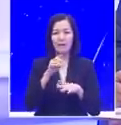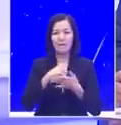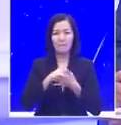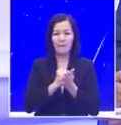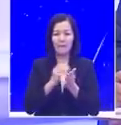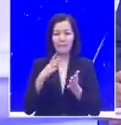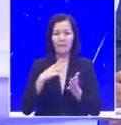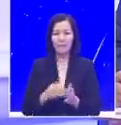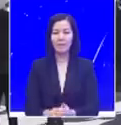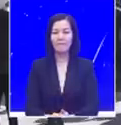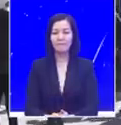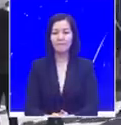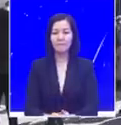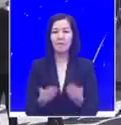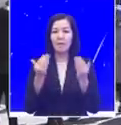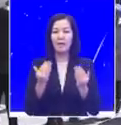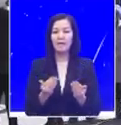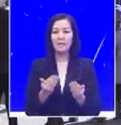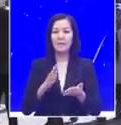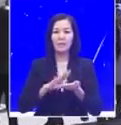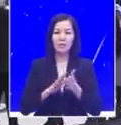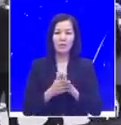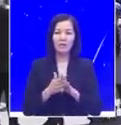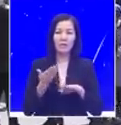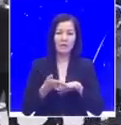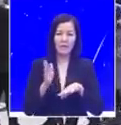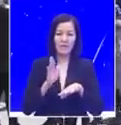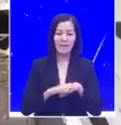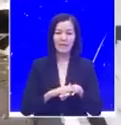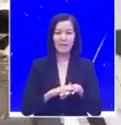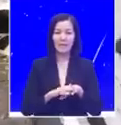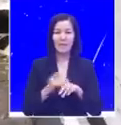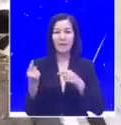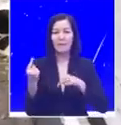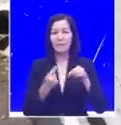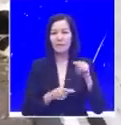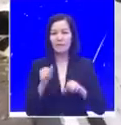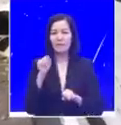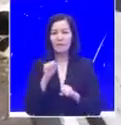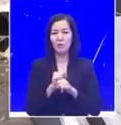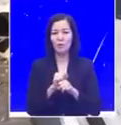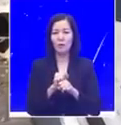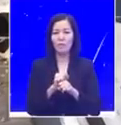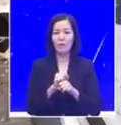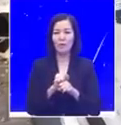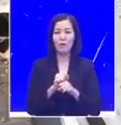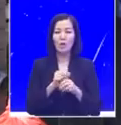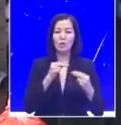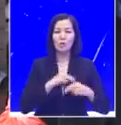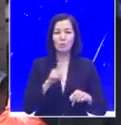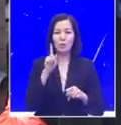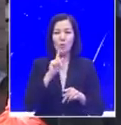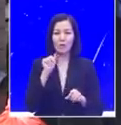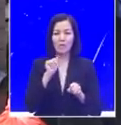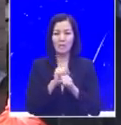берді. Қазіргі жағдай кім-кімгеде оңай болмай тұр. Әсіресе бизнесі тоқтап, жұмысы уақытша қысқарғандар алаңдаулы.